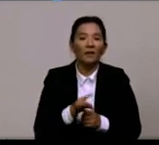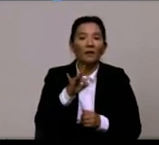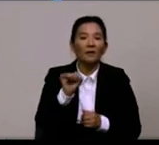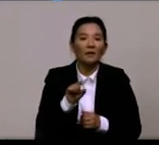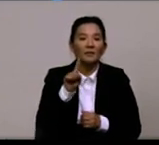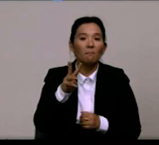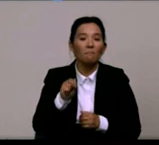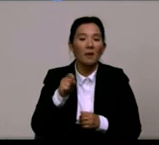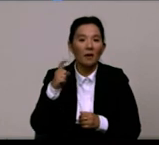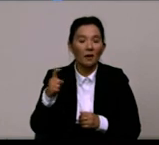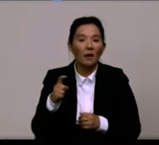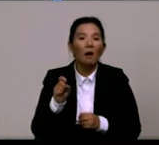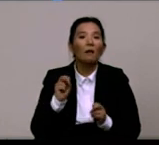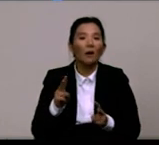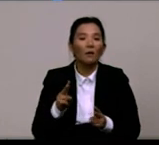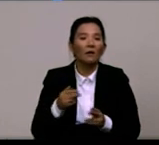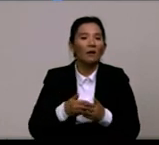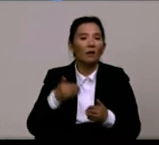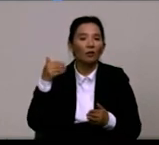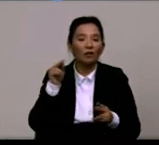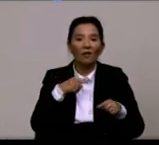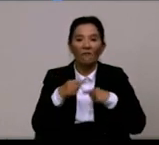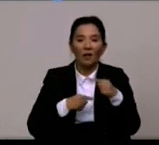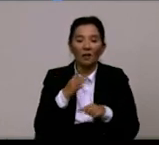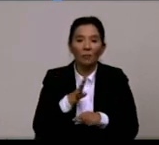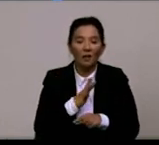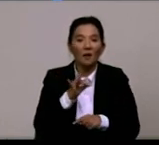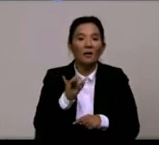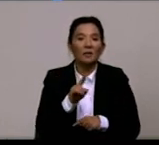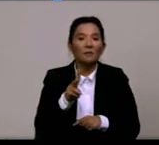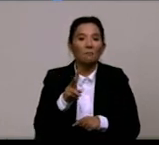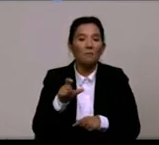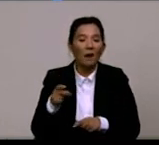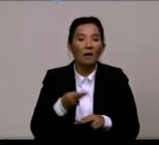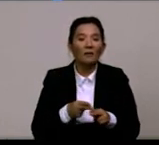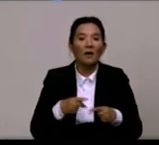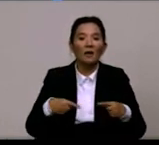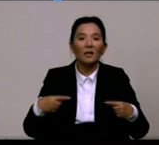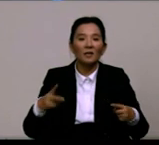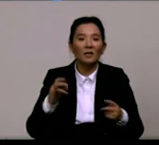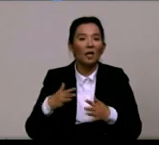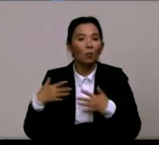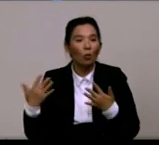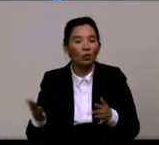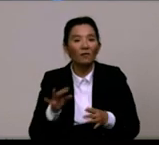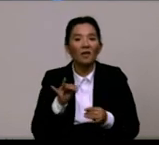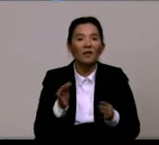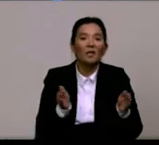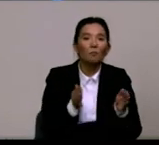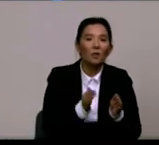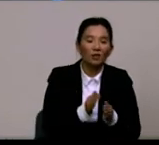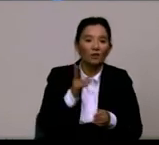Размах. Как мы раньше уже говорили, размах – это разность наибольшего и